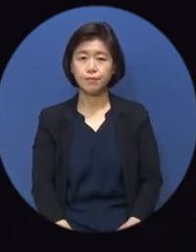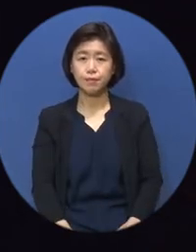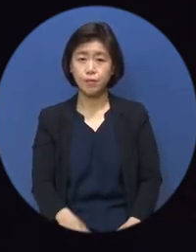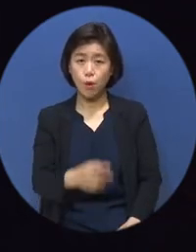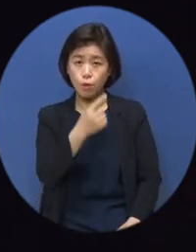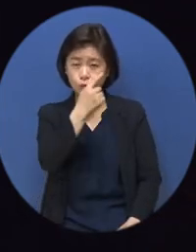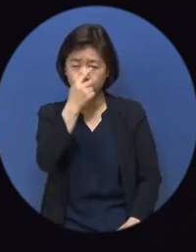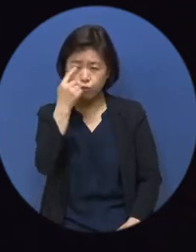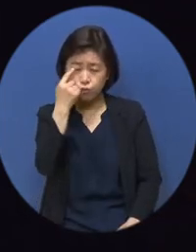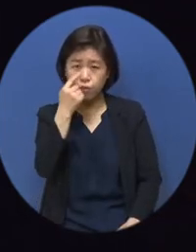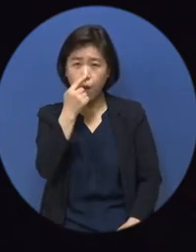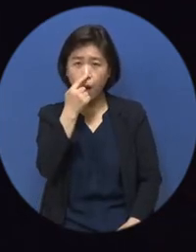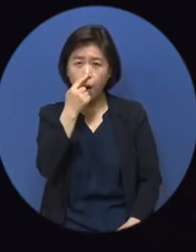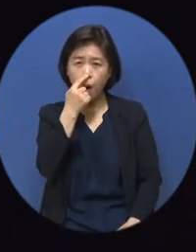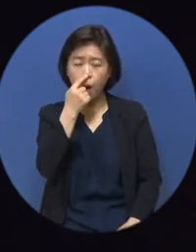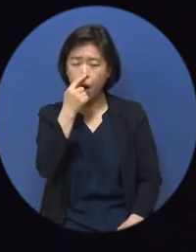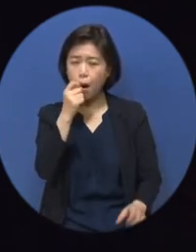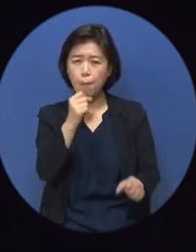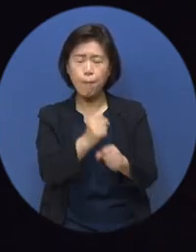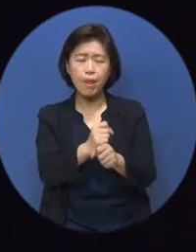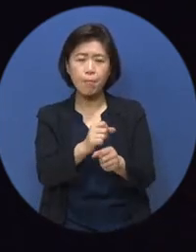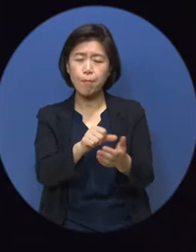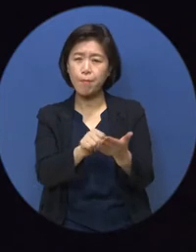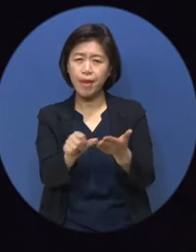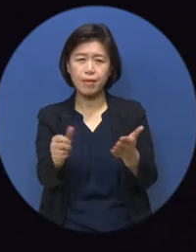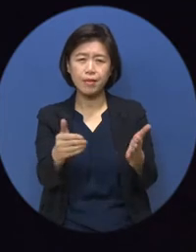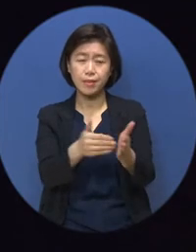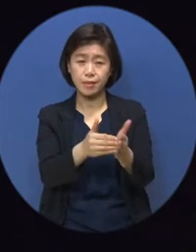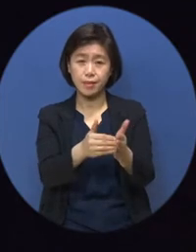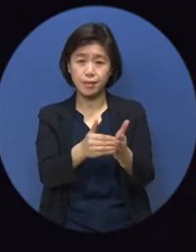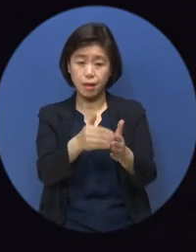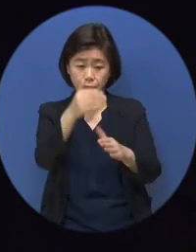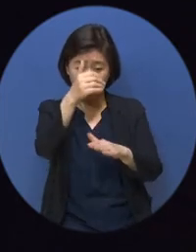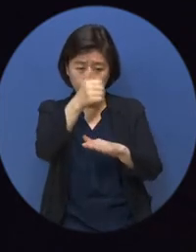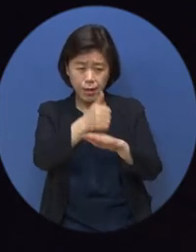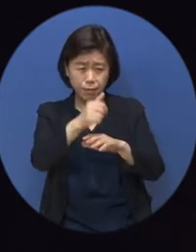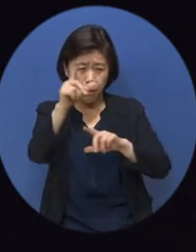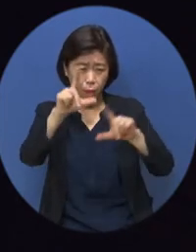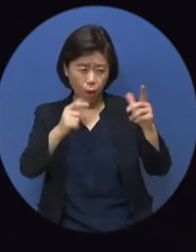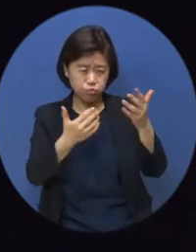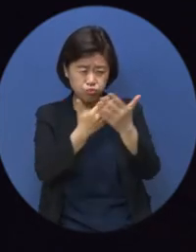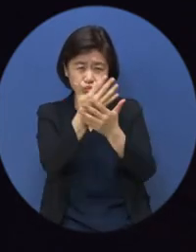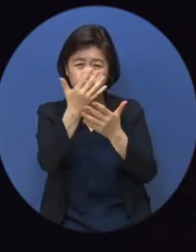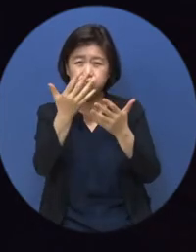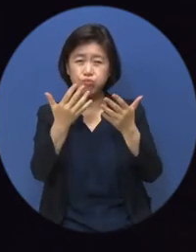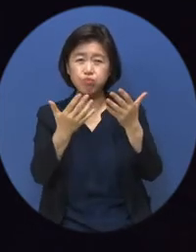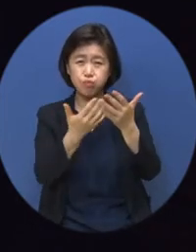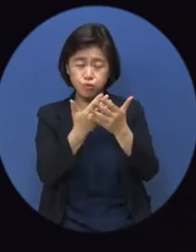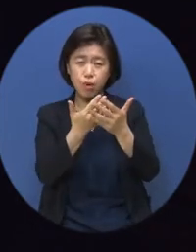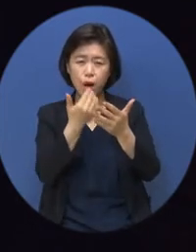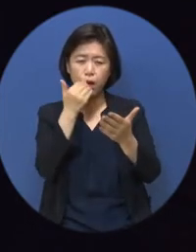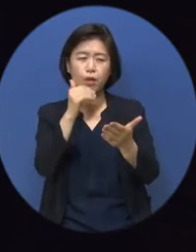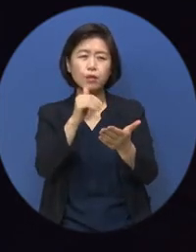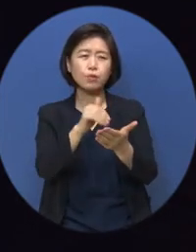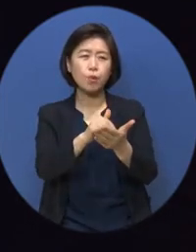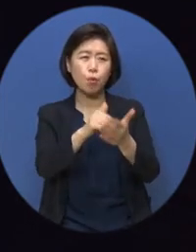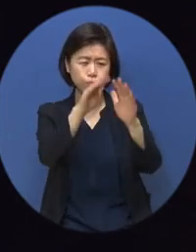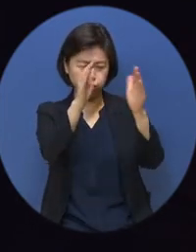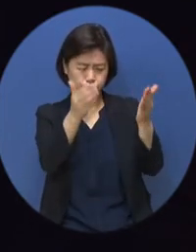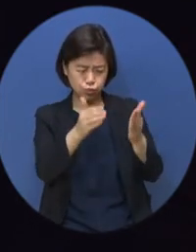눈과 코는 벌써 돌아가고 마지막 흔적만 남은 석불 한